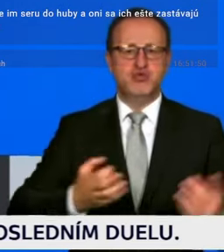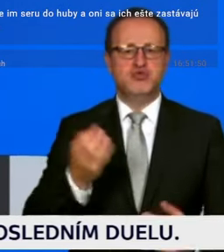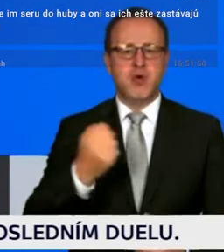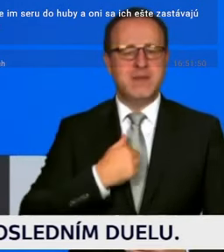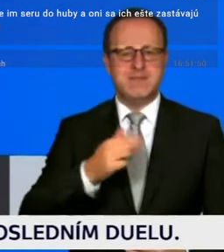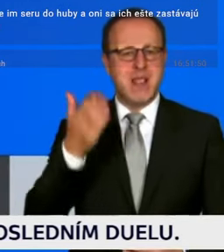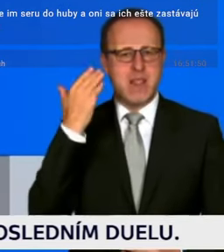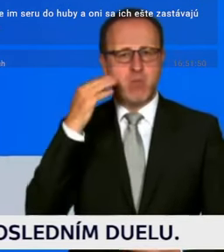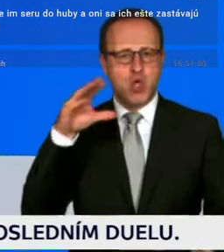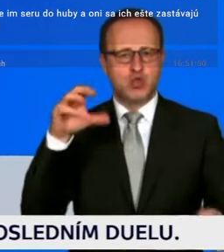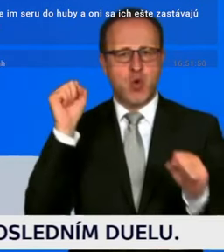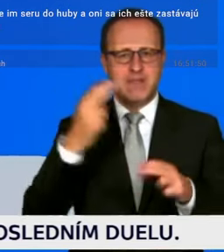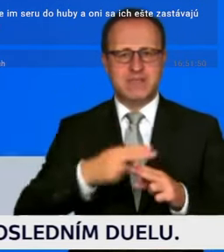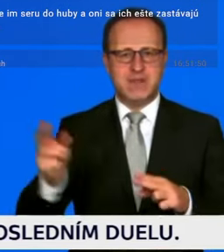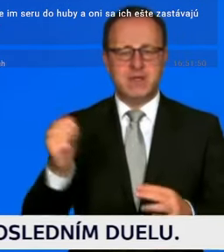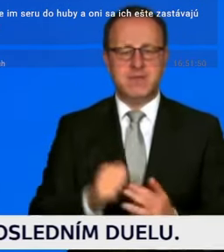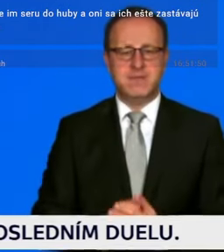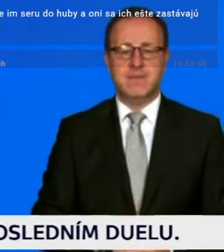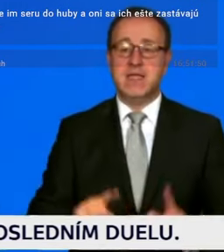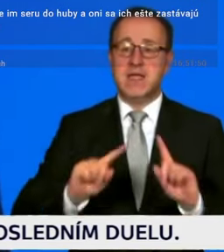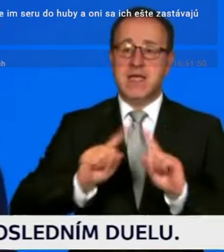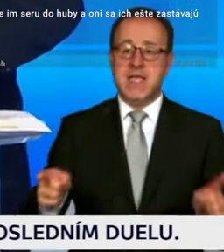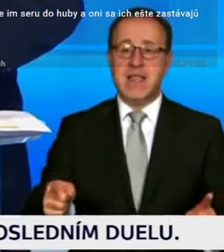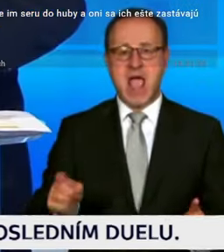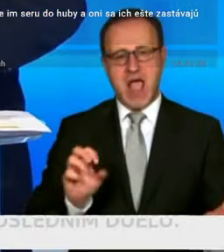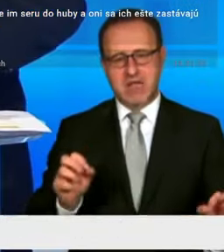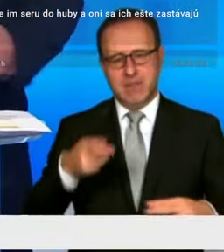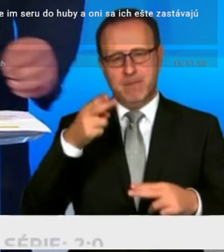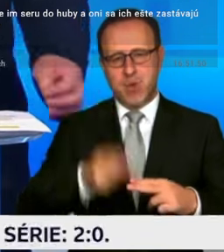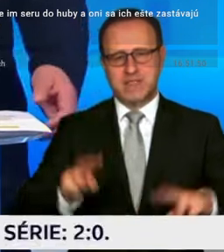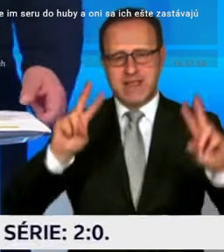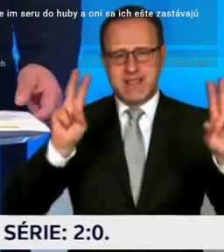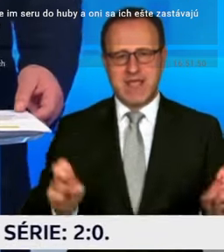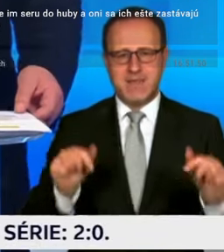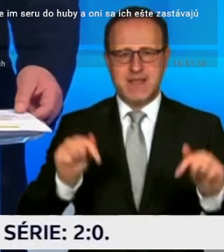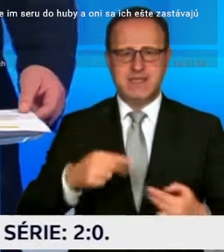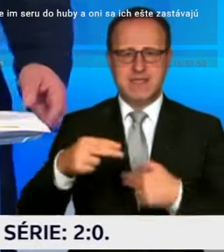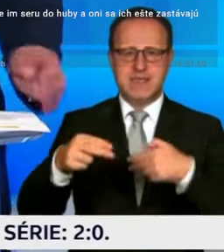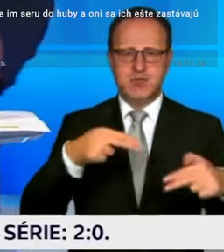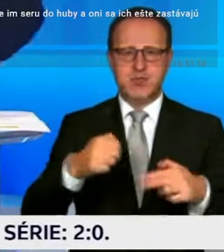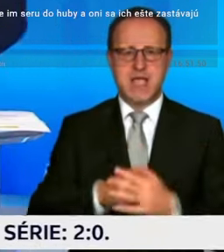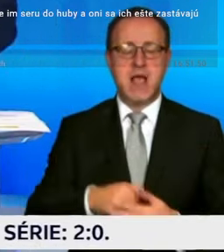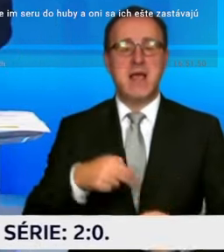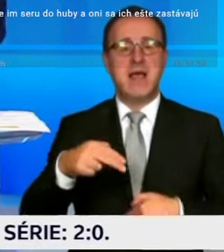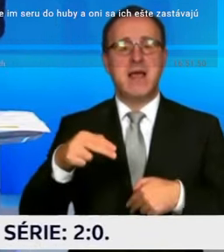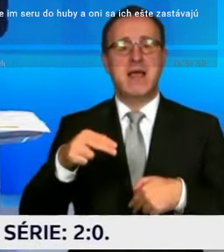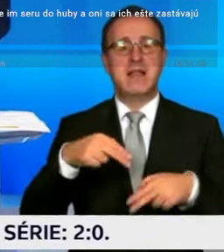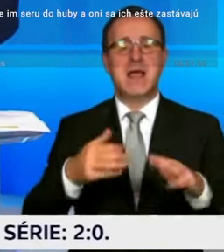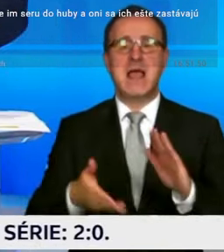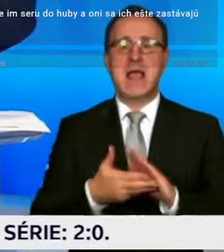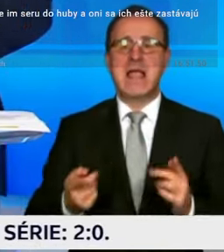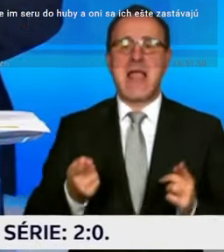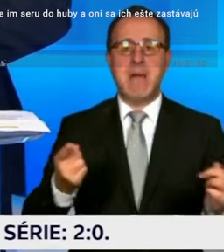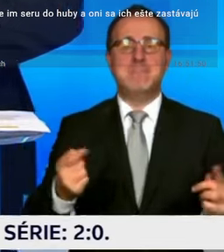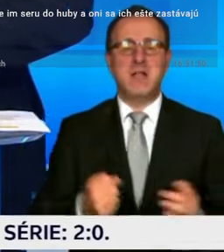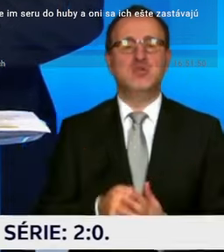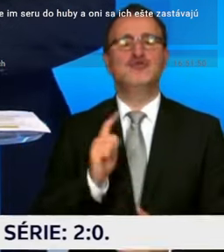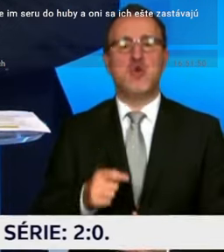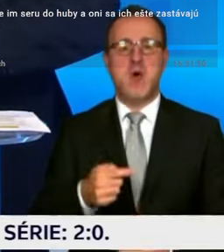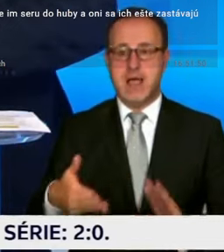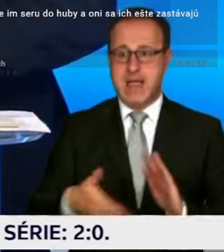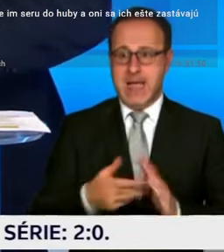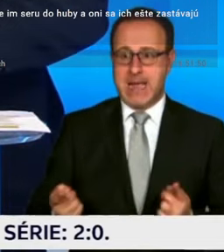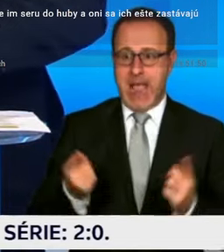neboli schopní splniť Páni ďalšou a zrejme už poslednou témou dnešnej diskusie témou kampane je kampaň samotná